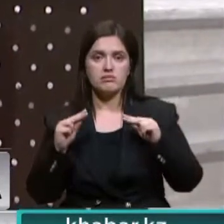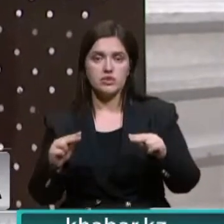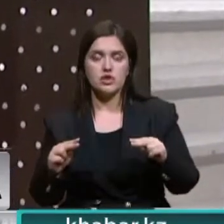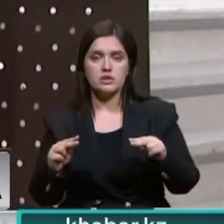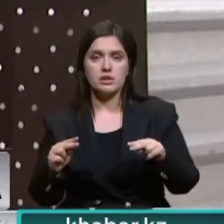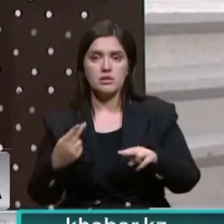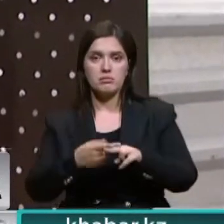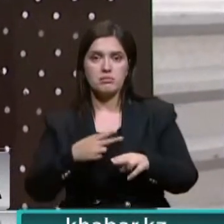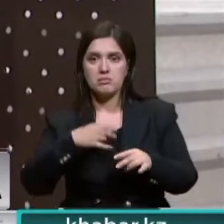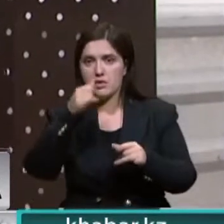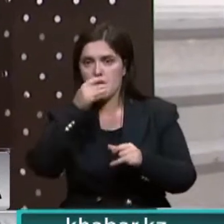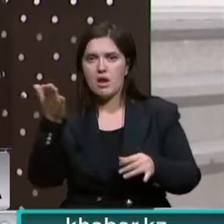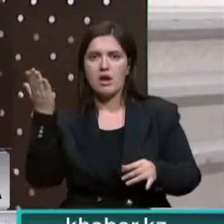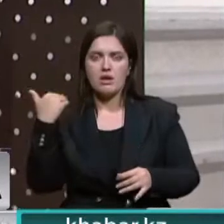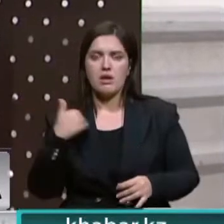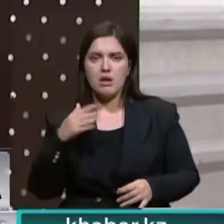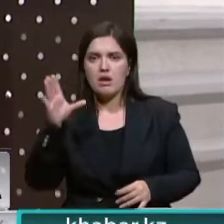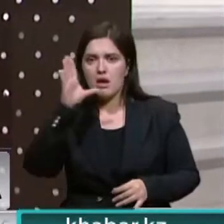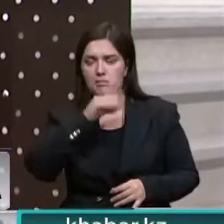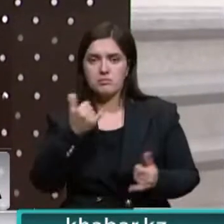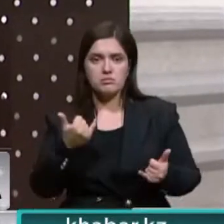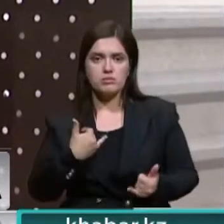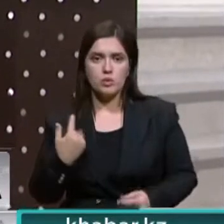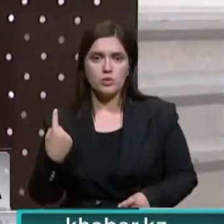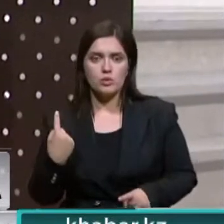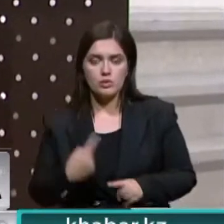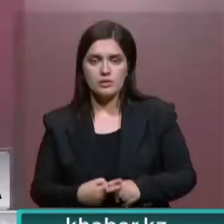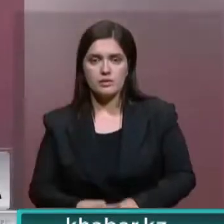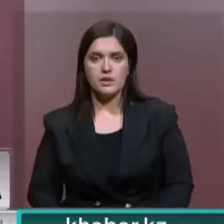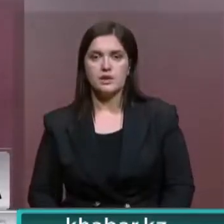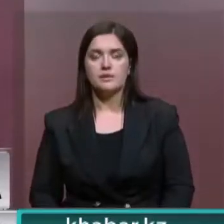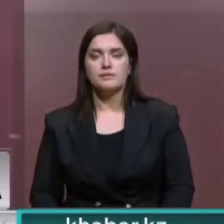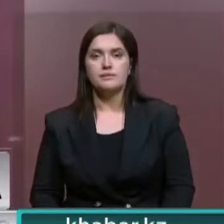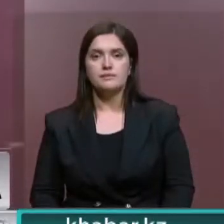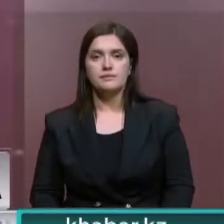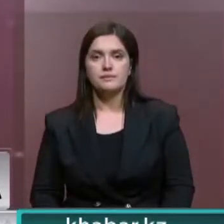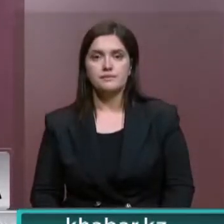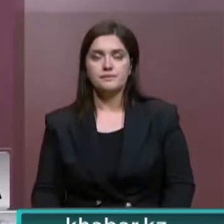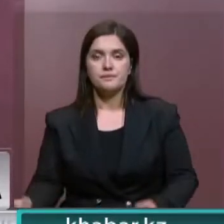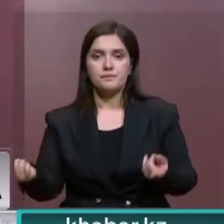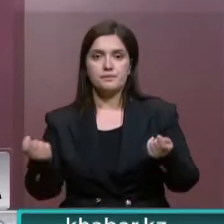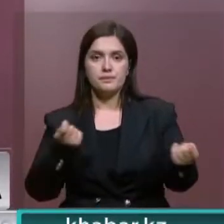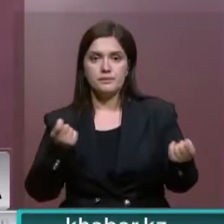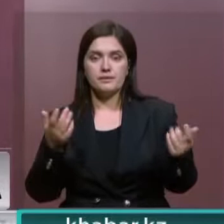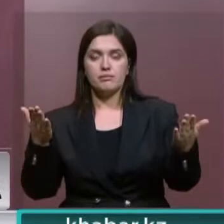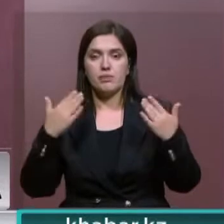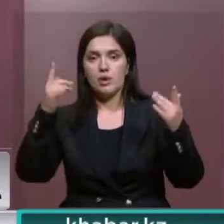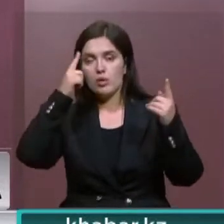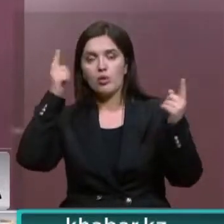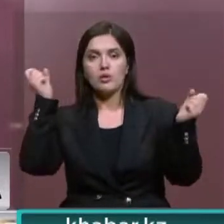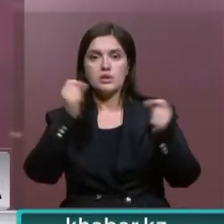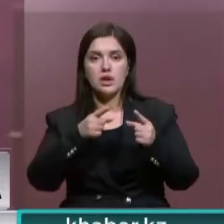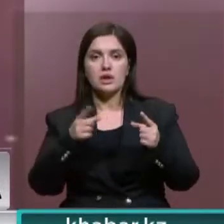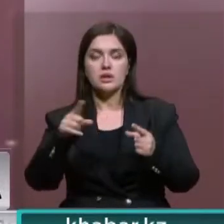я не способен. Раньше как-то я шевелился, но чтобы так, нет. А когда руководство парка узнало из соцсетей, что